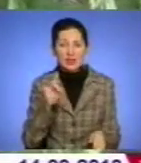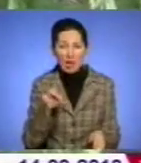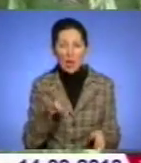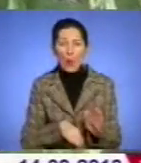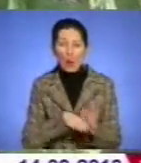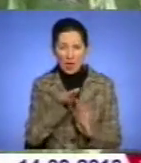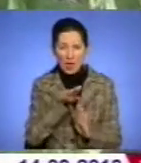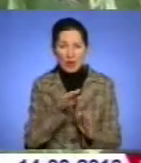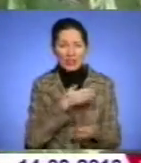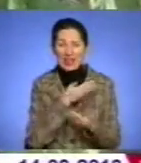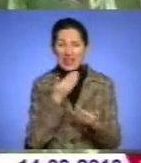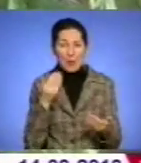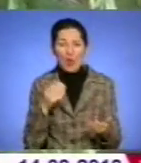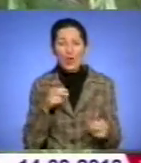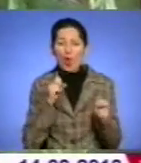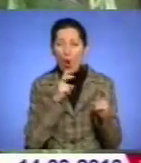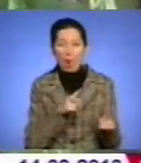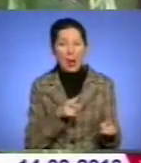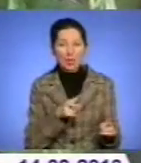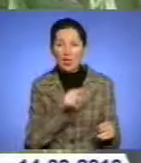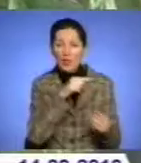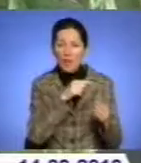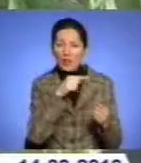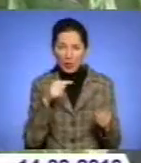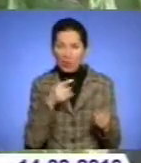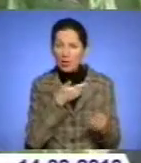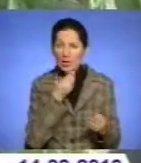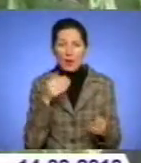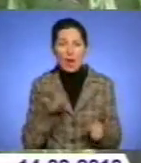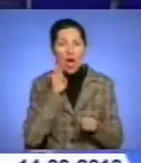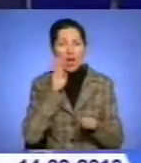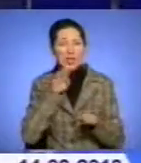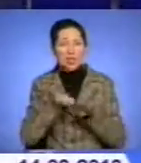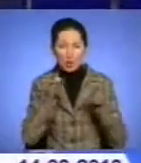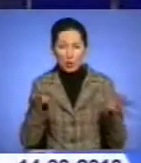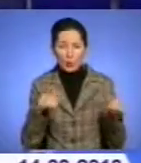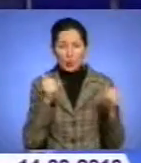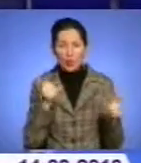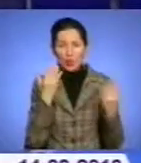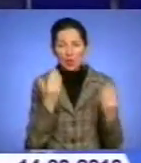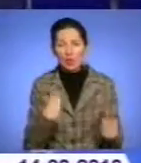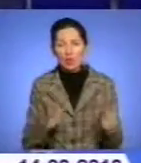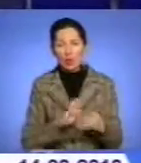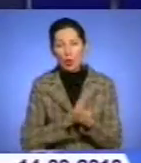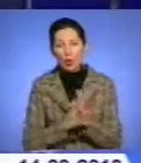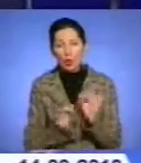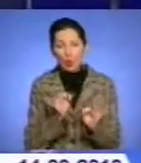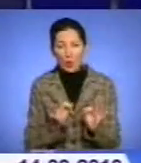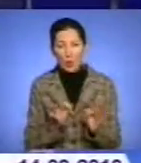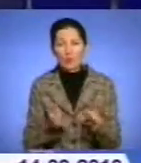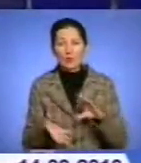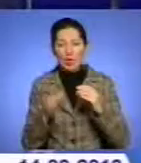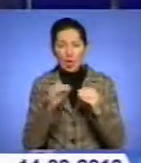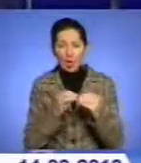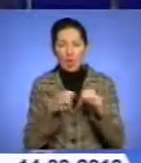тобто немає виходу води на заплаву, немає підтоплень. І на сьогоднішній день ситуація стабільна. Наслідки циклону, зокрема у